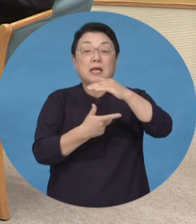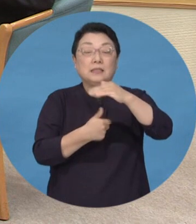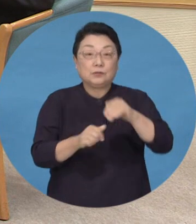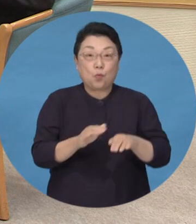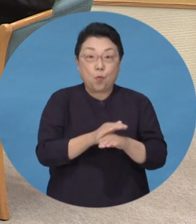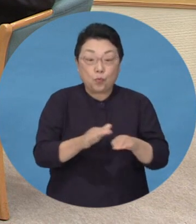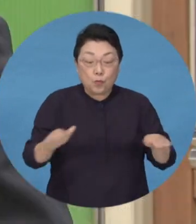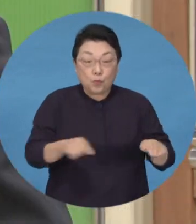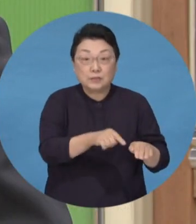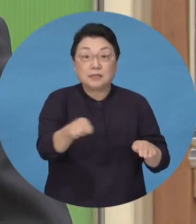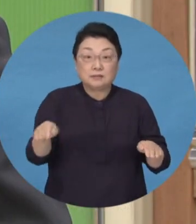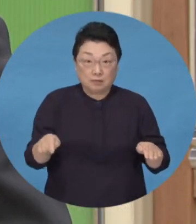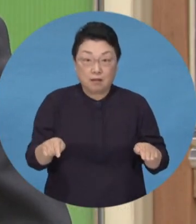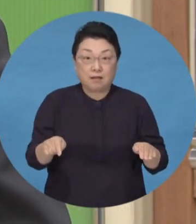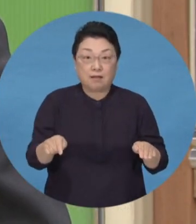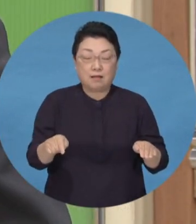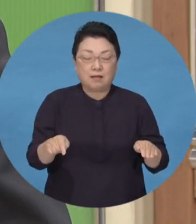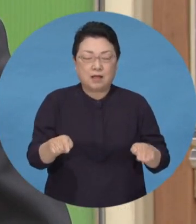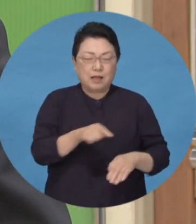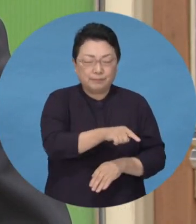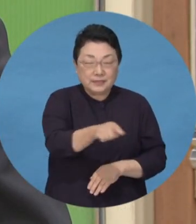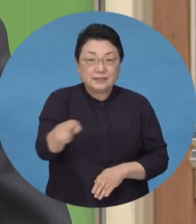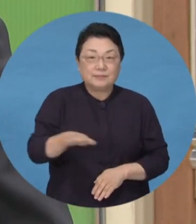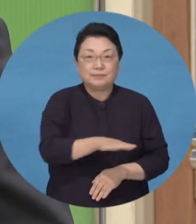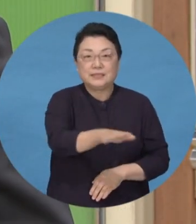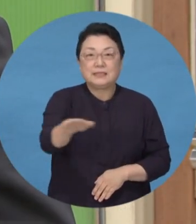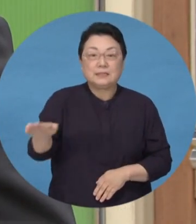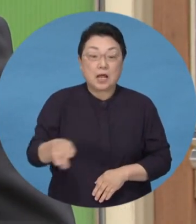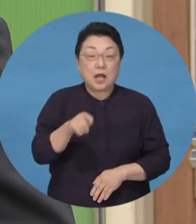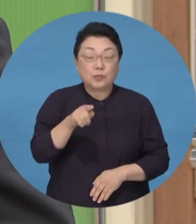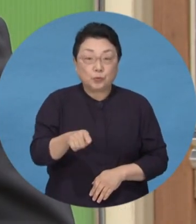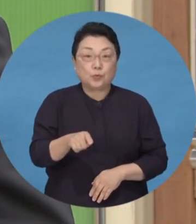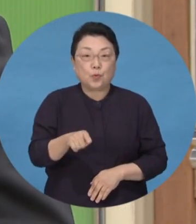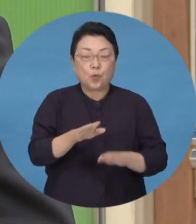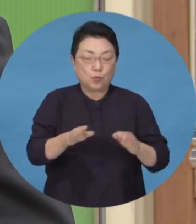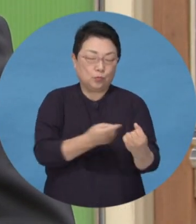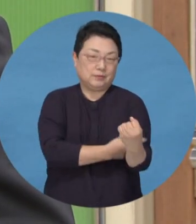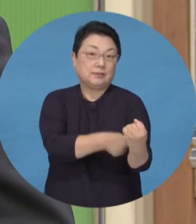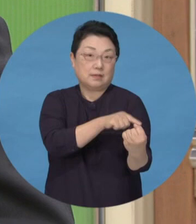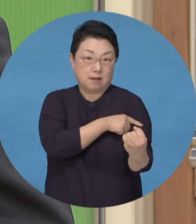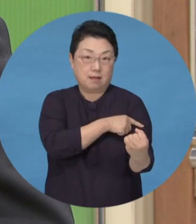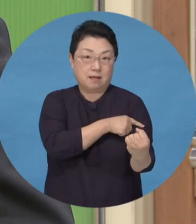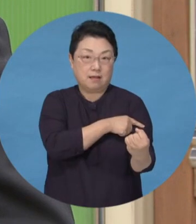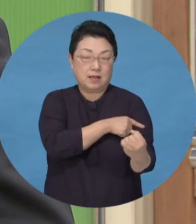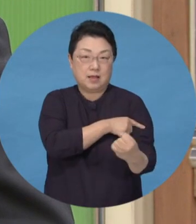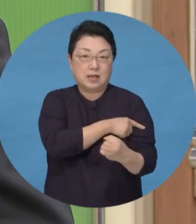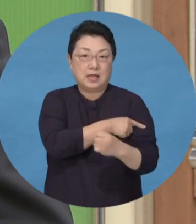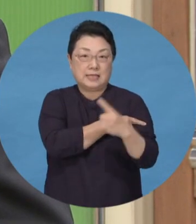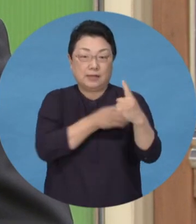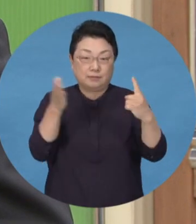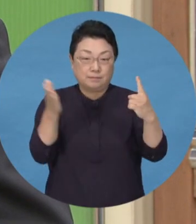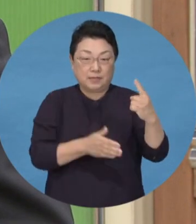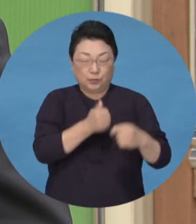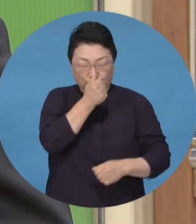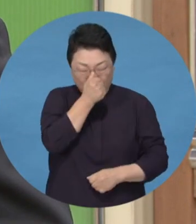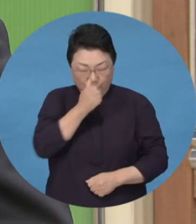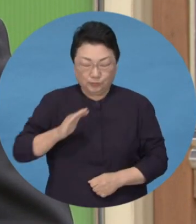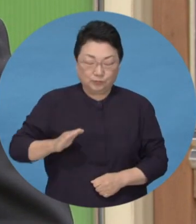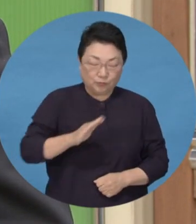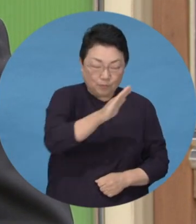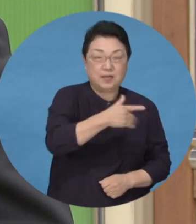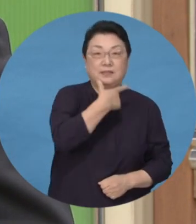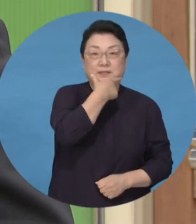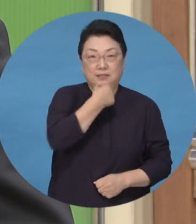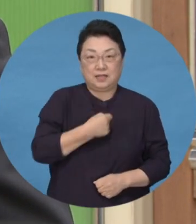はですねどの子もその子の可能性を100%伸ばせるで日々伸ばしていき